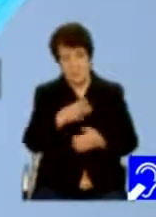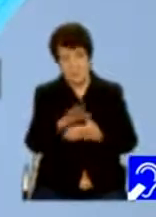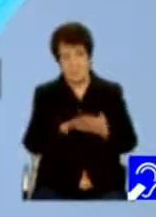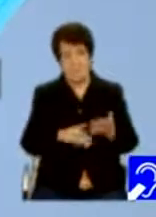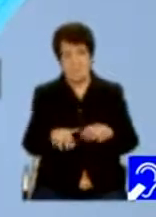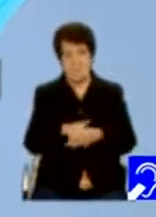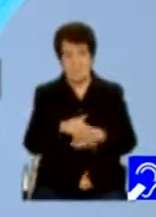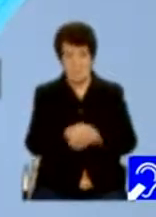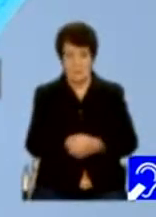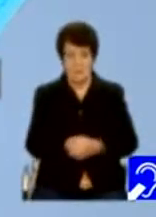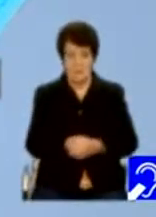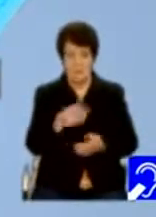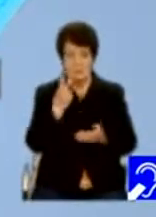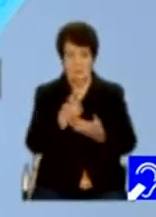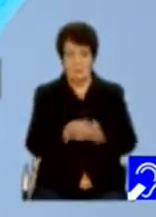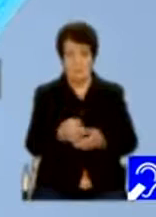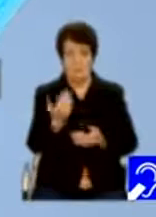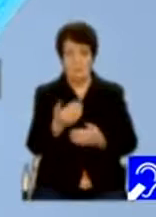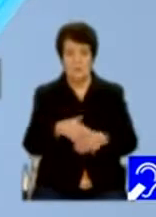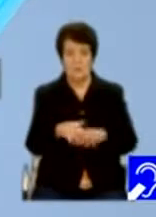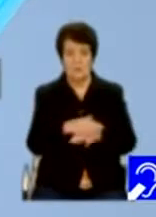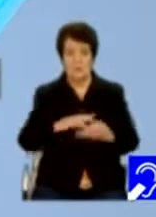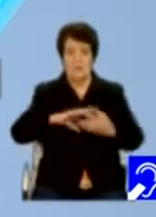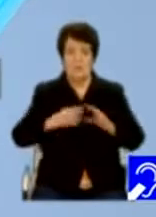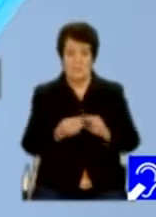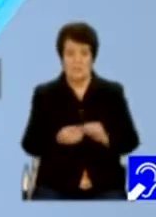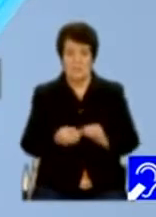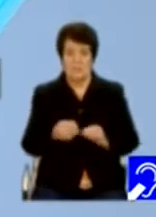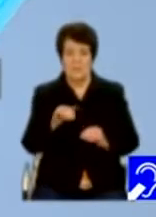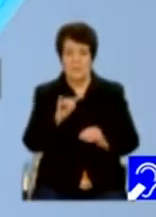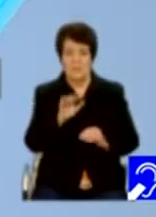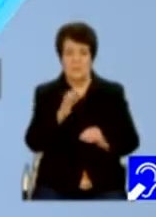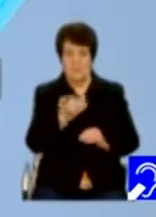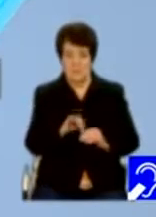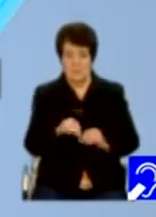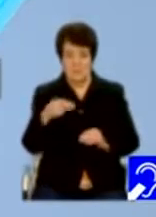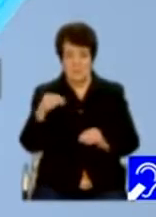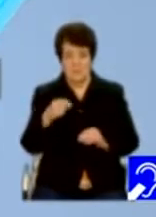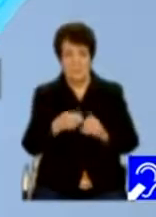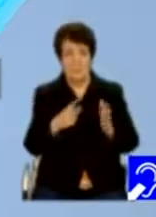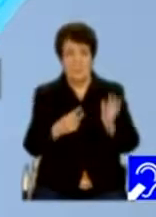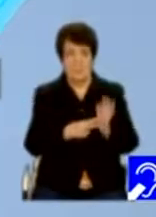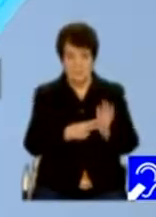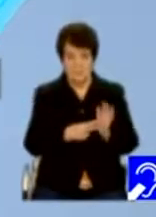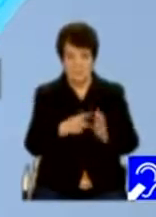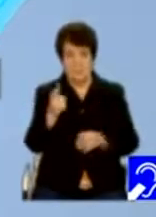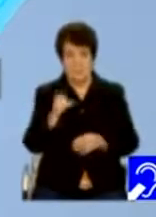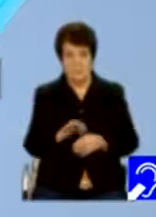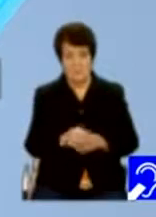public. Uh-huh. Ați văzut și dumneavoastră care a fost rezultatul Renato Usatăi în alegerile prezidențiale,